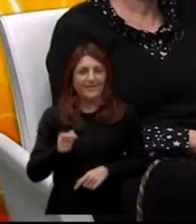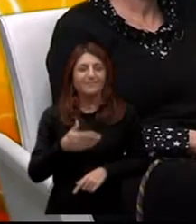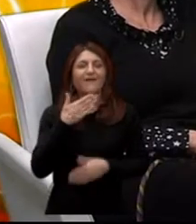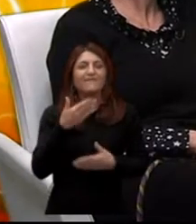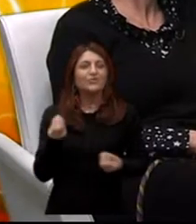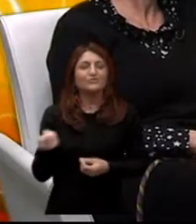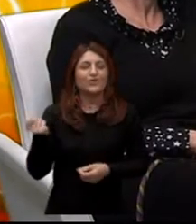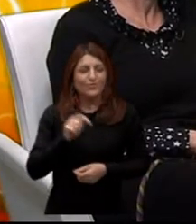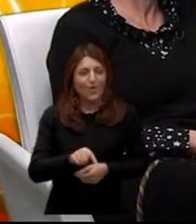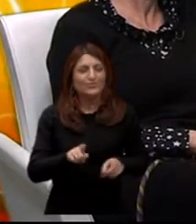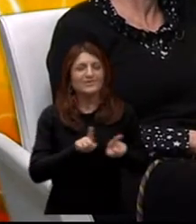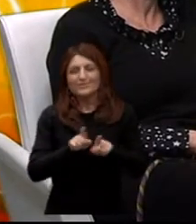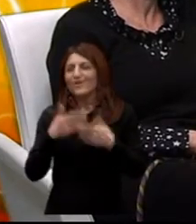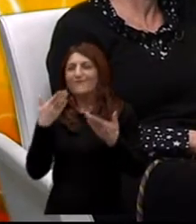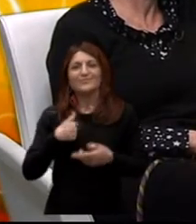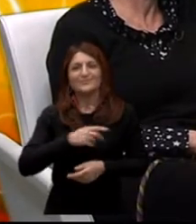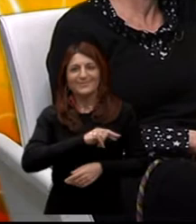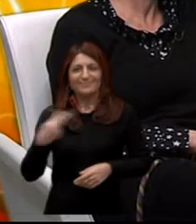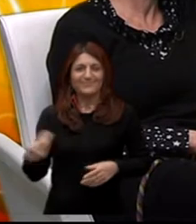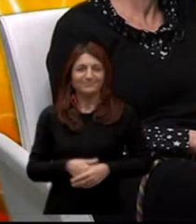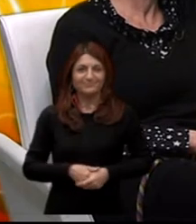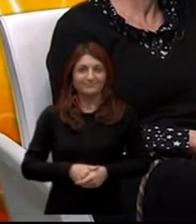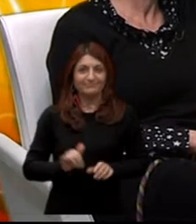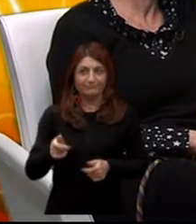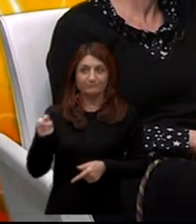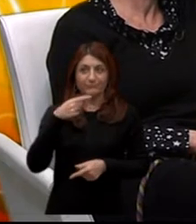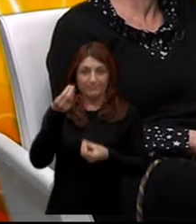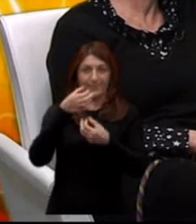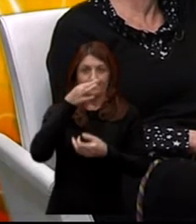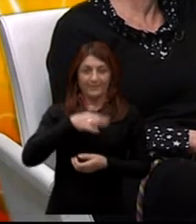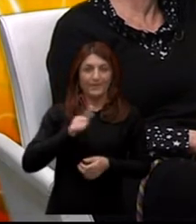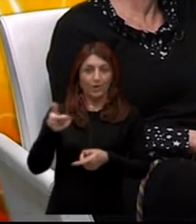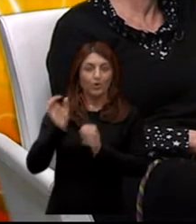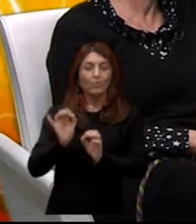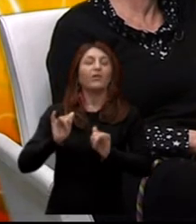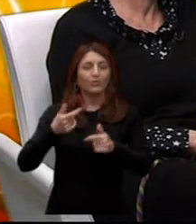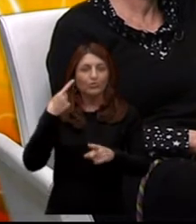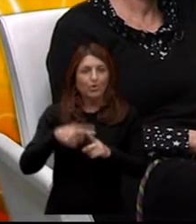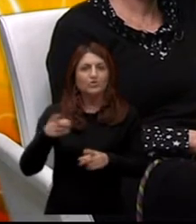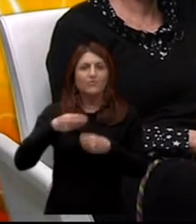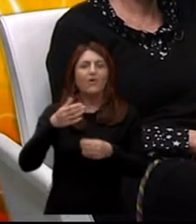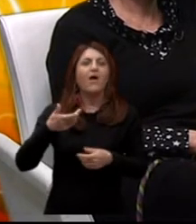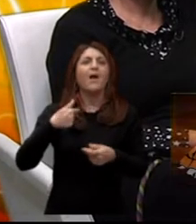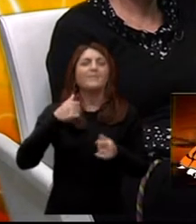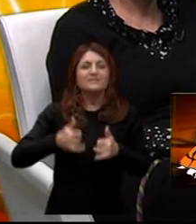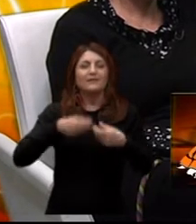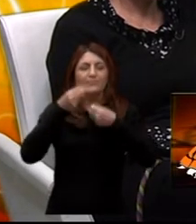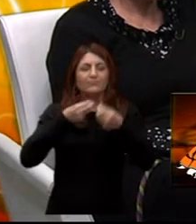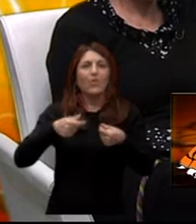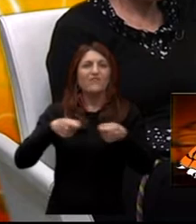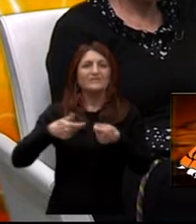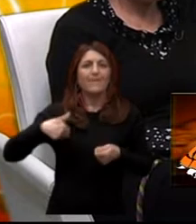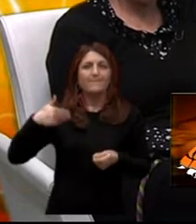pozvali. Rekli ste da ćete reći da li dobro govorite. Pa da, govorit ćemo i odraslim mladim osobama koje imaju